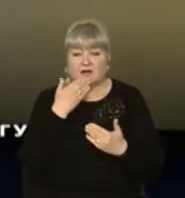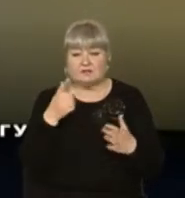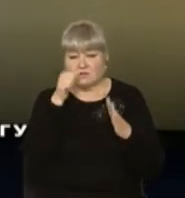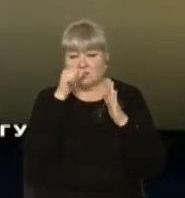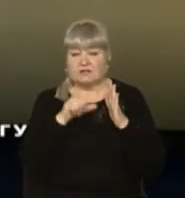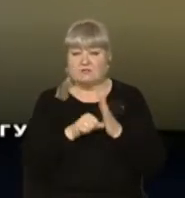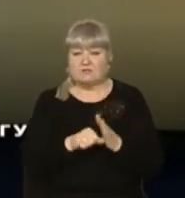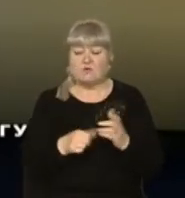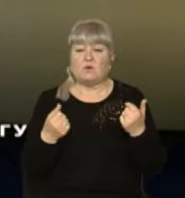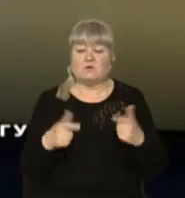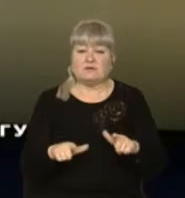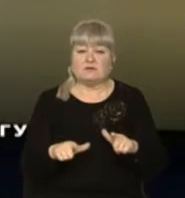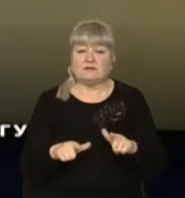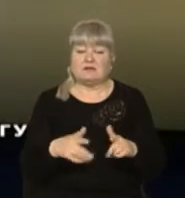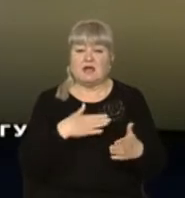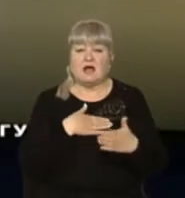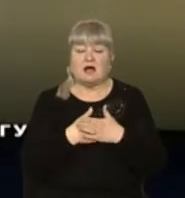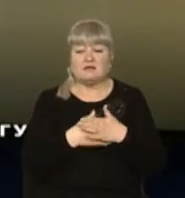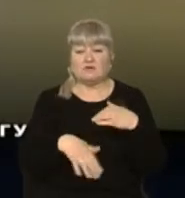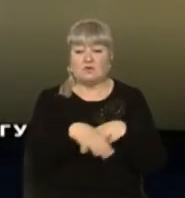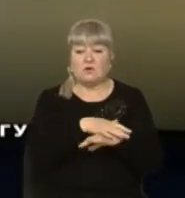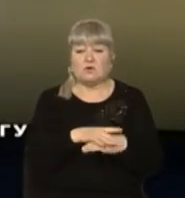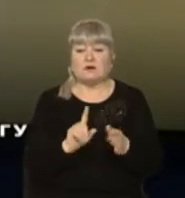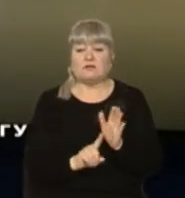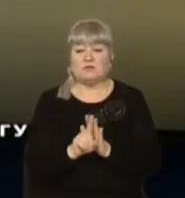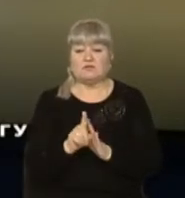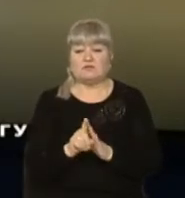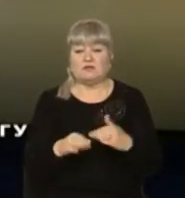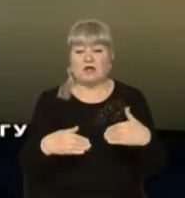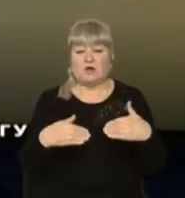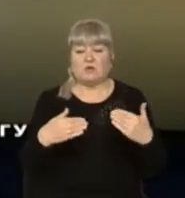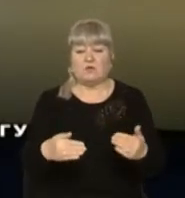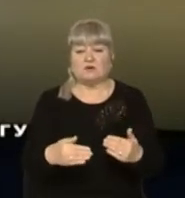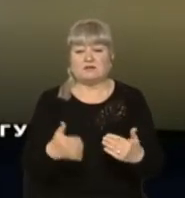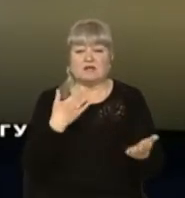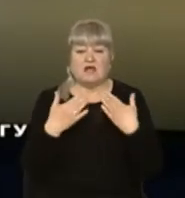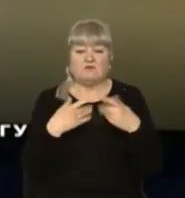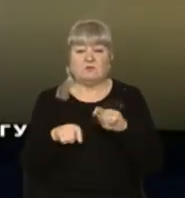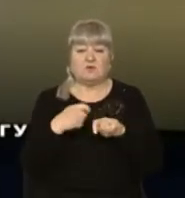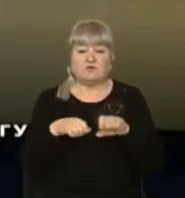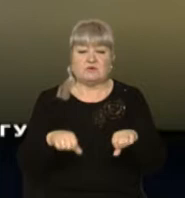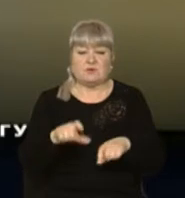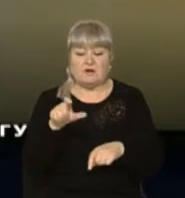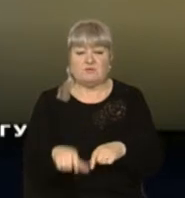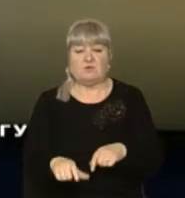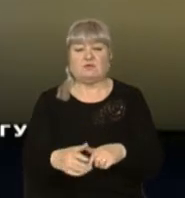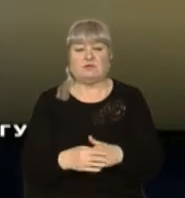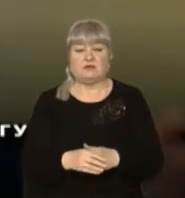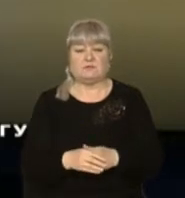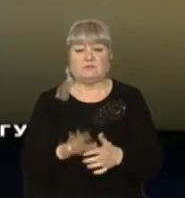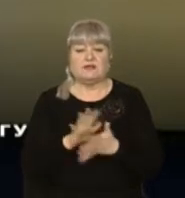півроку, де активно громада починає рухатись відносно порушення прав людини, забруднення території місті